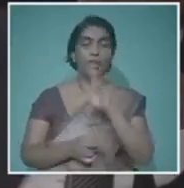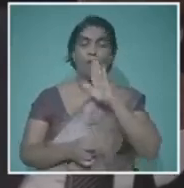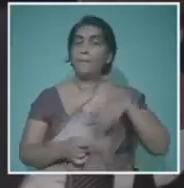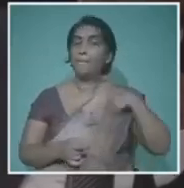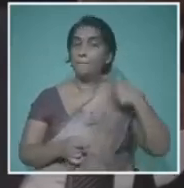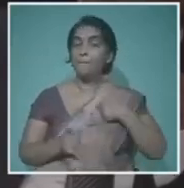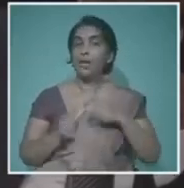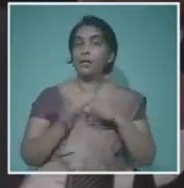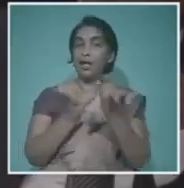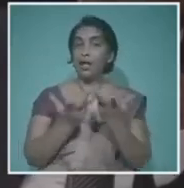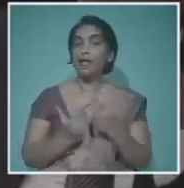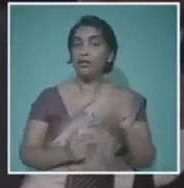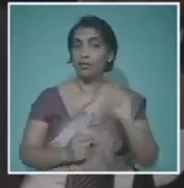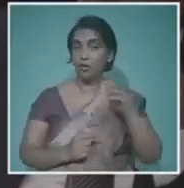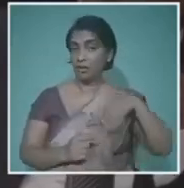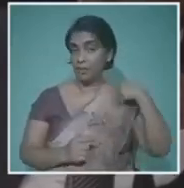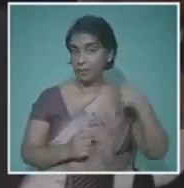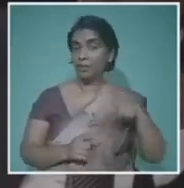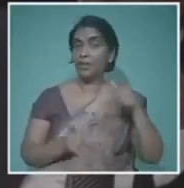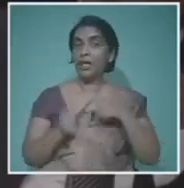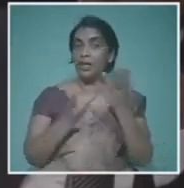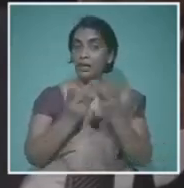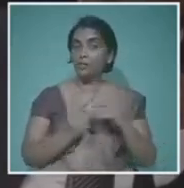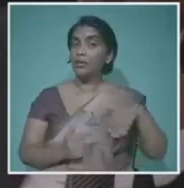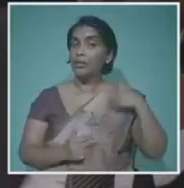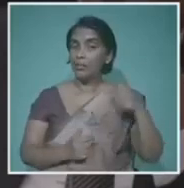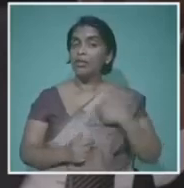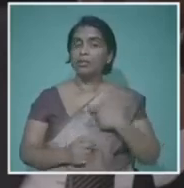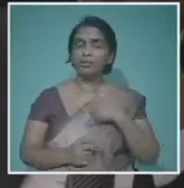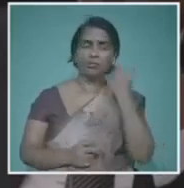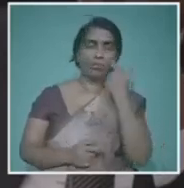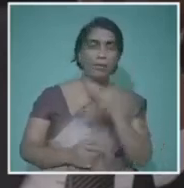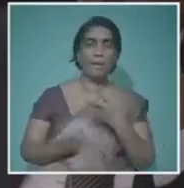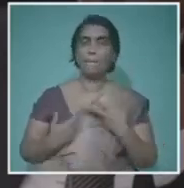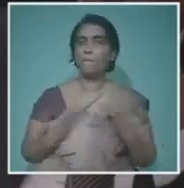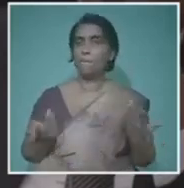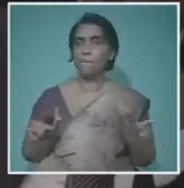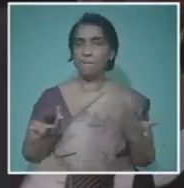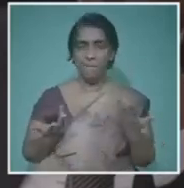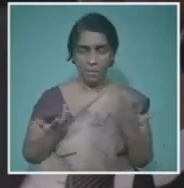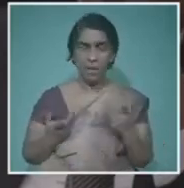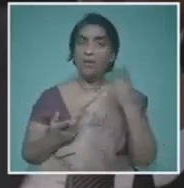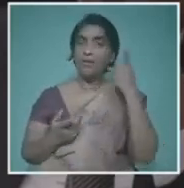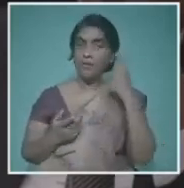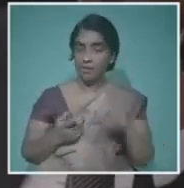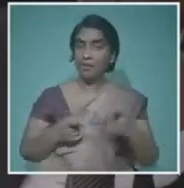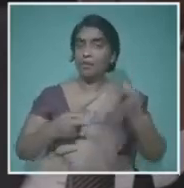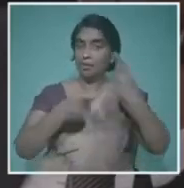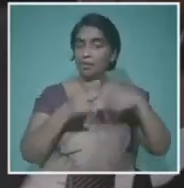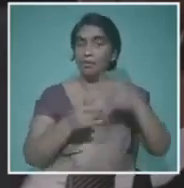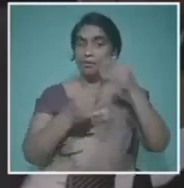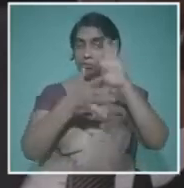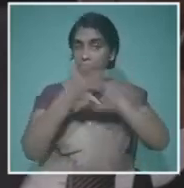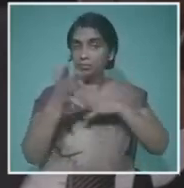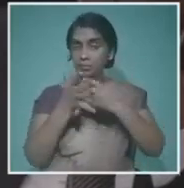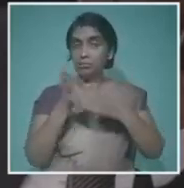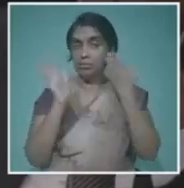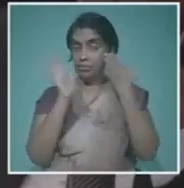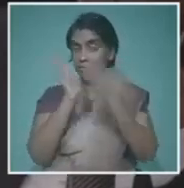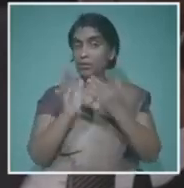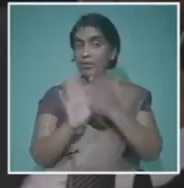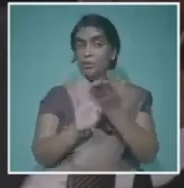ගිණුම් නිලධාරීන් වන්නේ. ගිණුම් නිලධාරීන්ට මෙය අහක බලාගෙන ඉන්න බෑ. ඉතින් මේ ඊළඟ අයවැලේකන ඉදිරිපත් කිරීමට